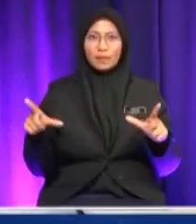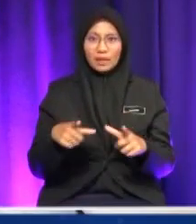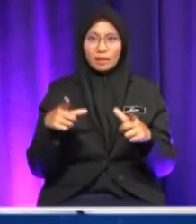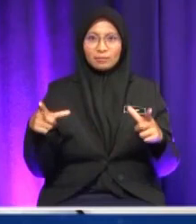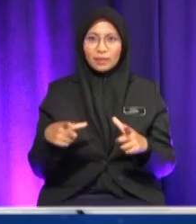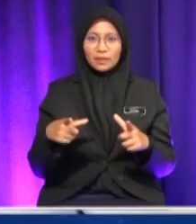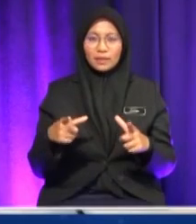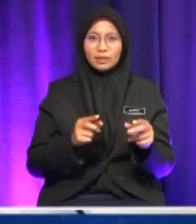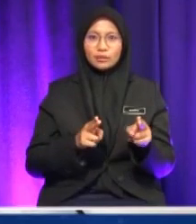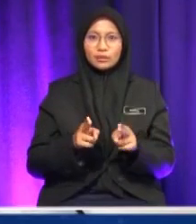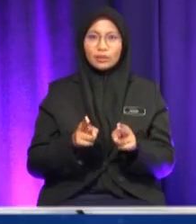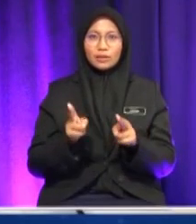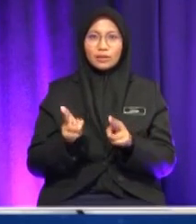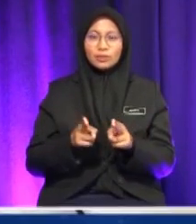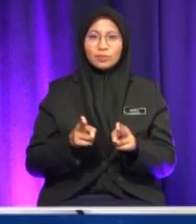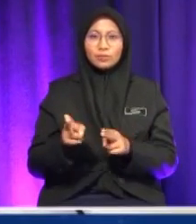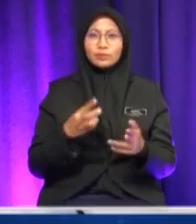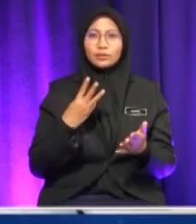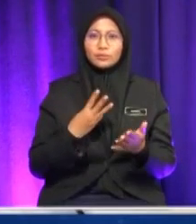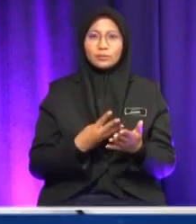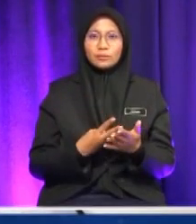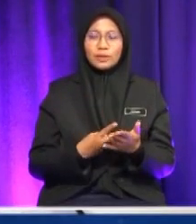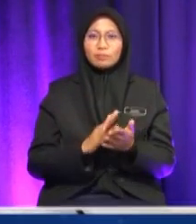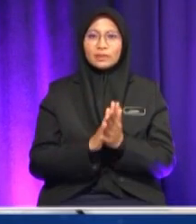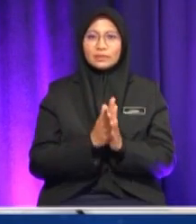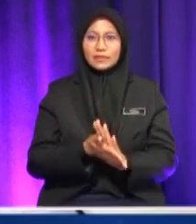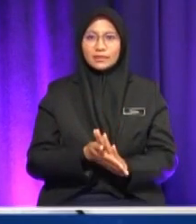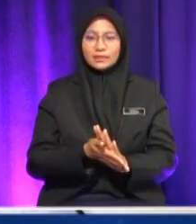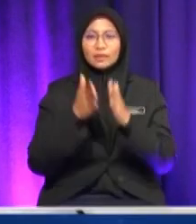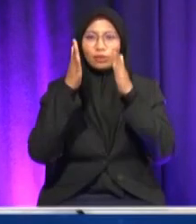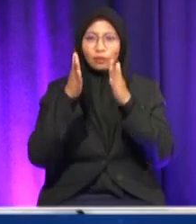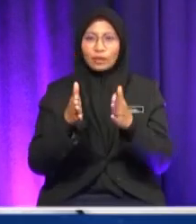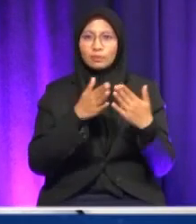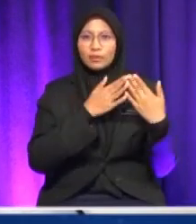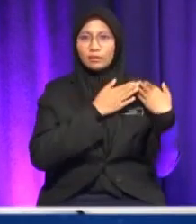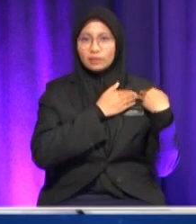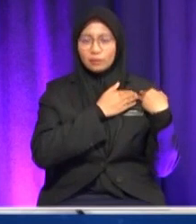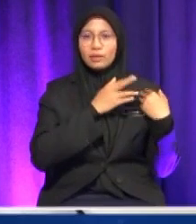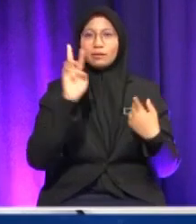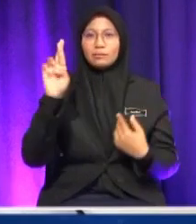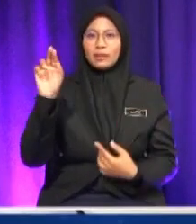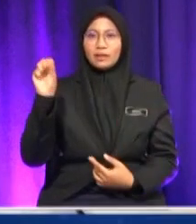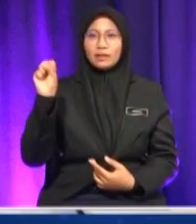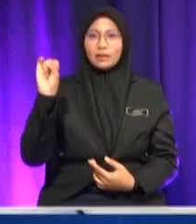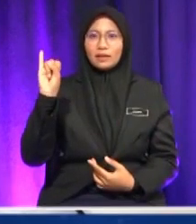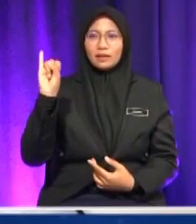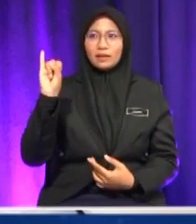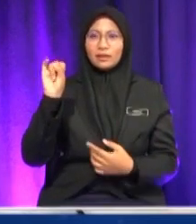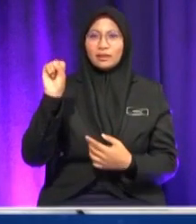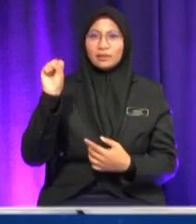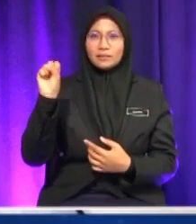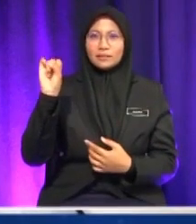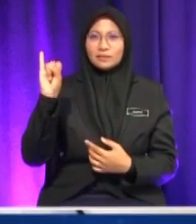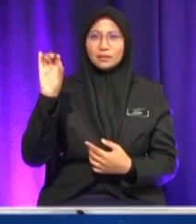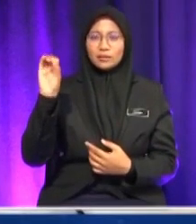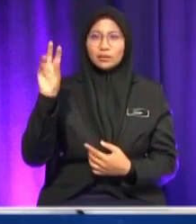beretika akan melahirkan individu yang bertanggungjawab, rasional dalam menguruskan kewangan.